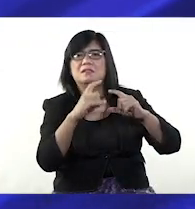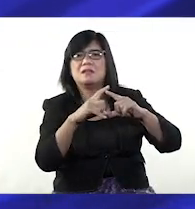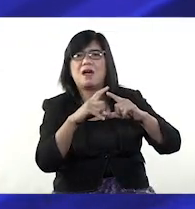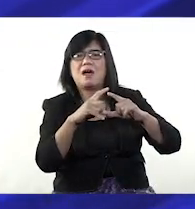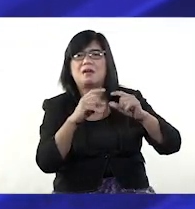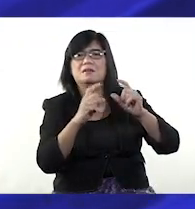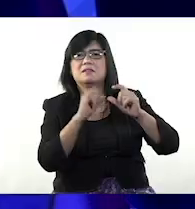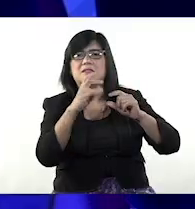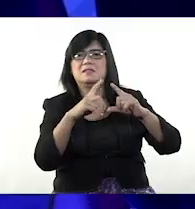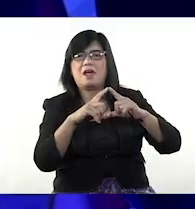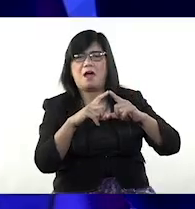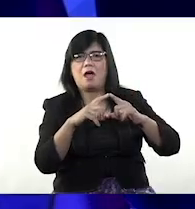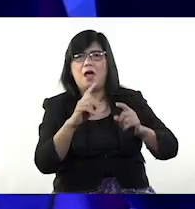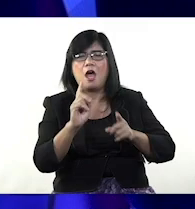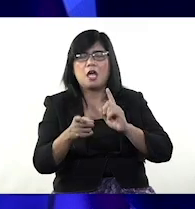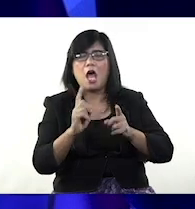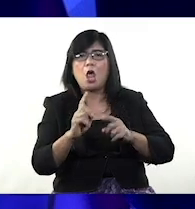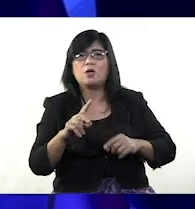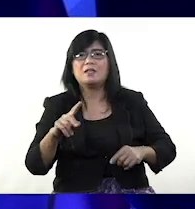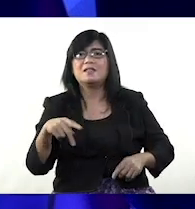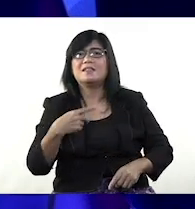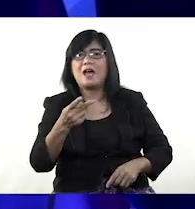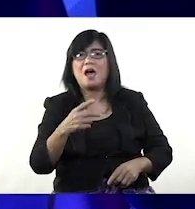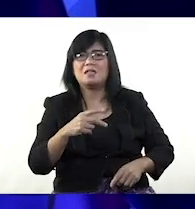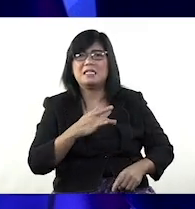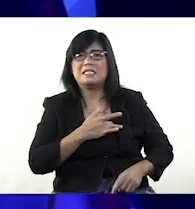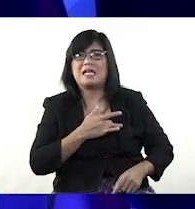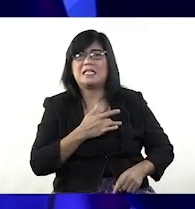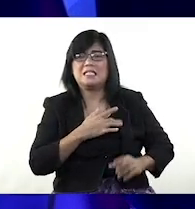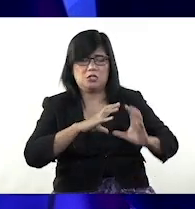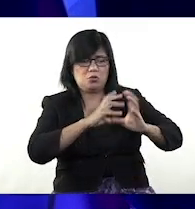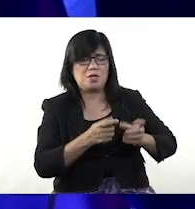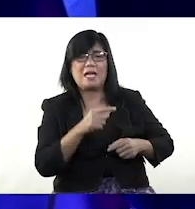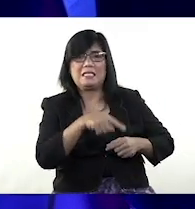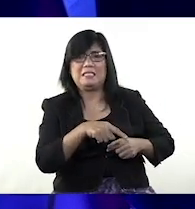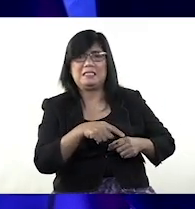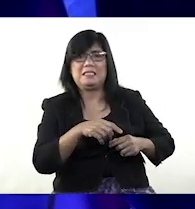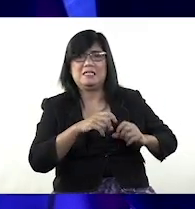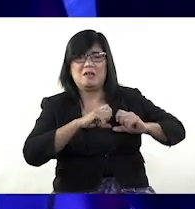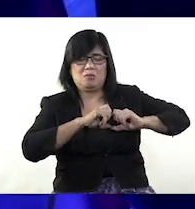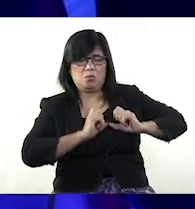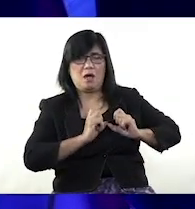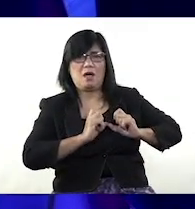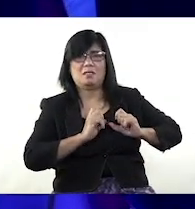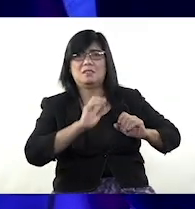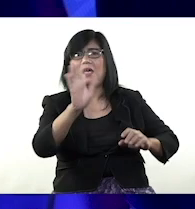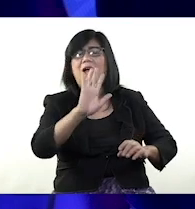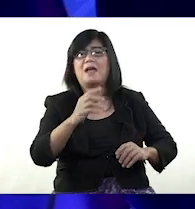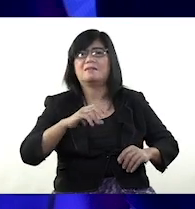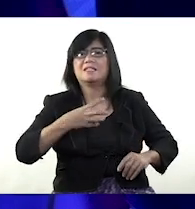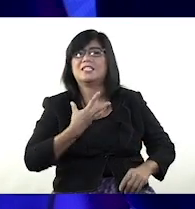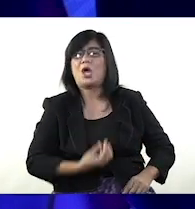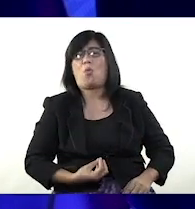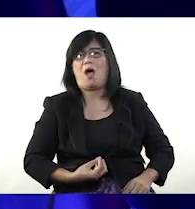Hi Ho disakiti didunia ini jangan menyerah Hai kok dilukai didunia ini jangan kecewa dan putus asa